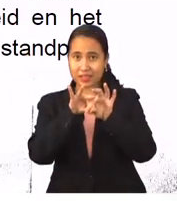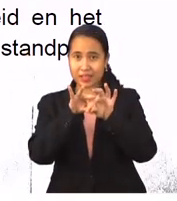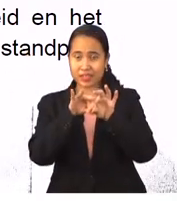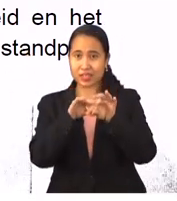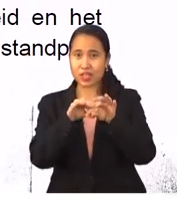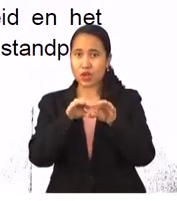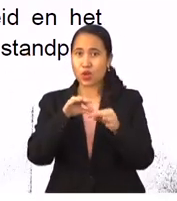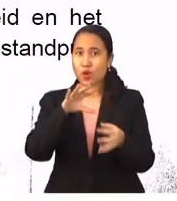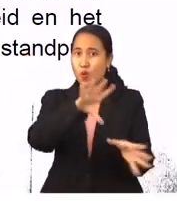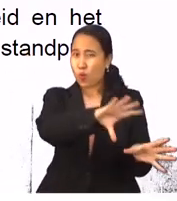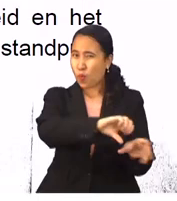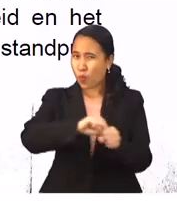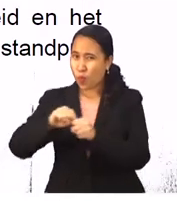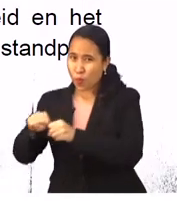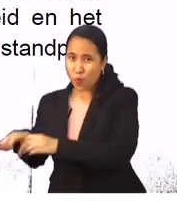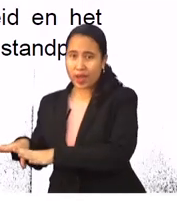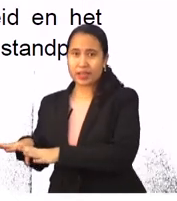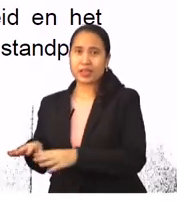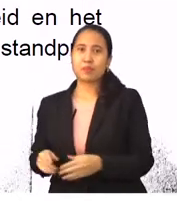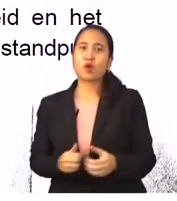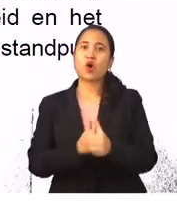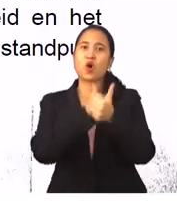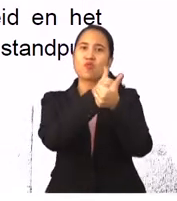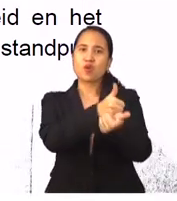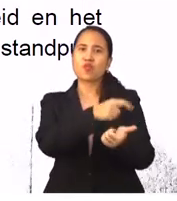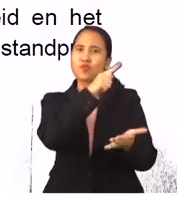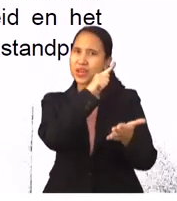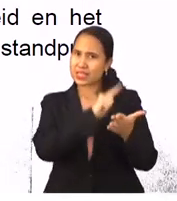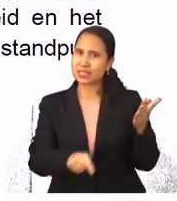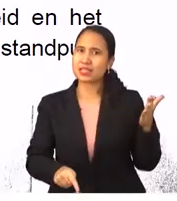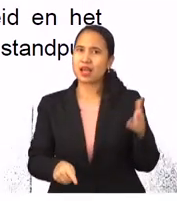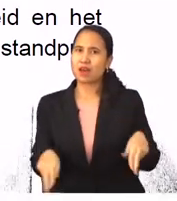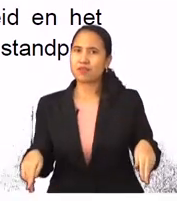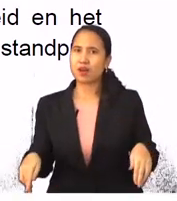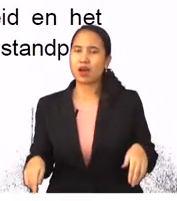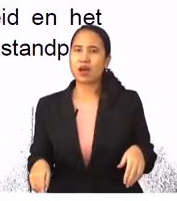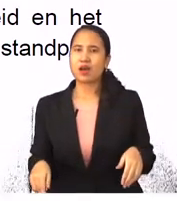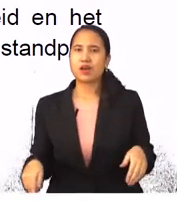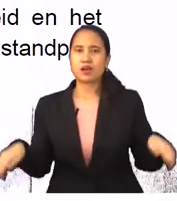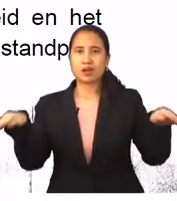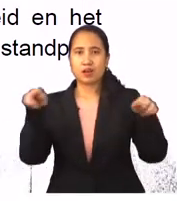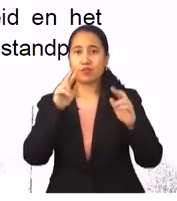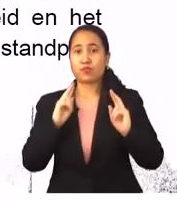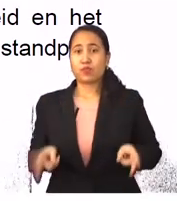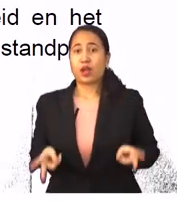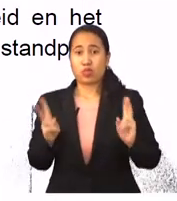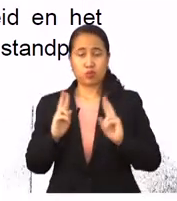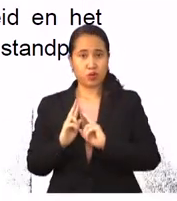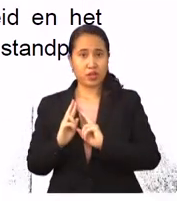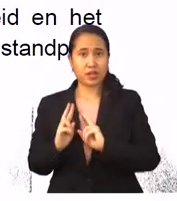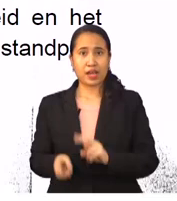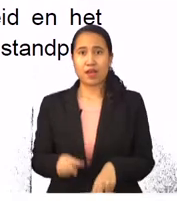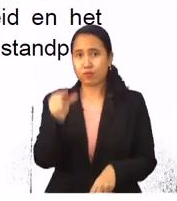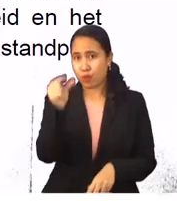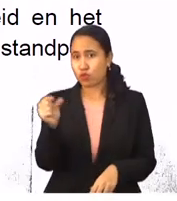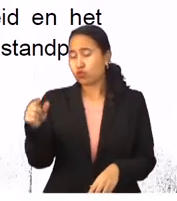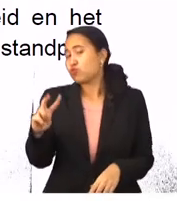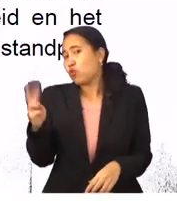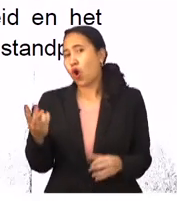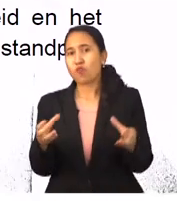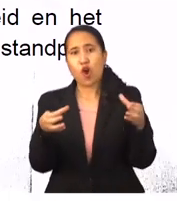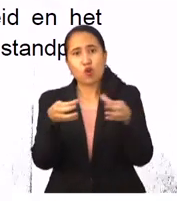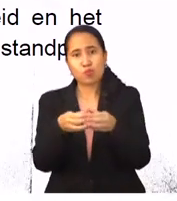van het vooruitzicht en de gevolgen van strafrechtelijke aansprakelijkheid voor aangewezen personen of groepen van